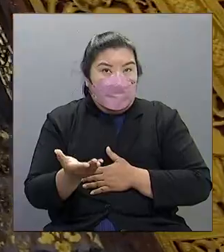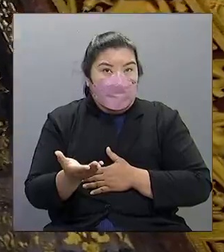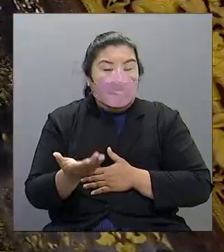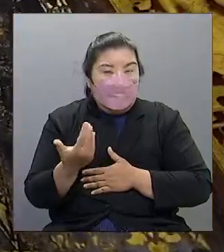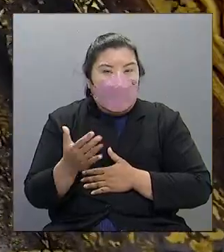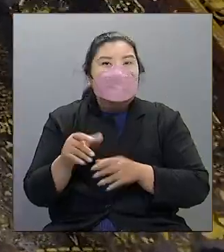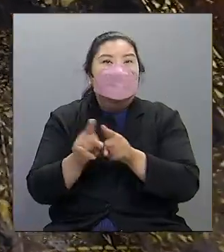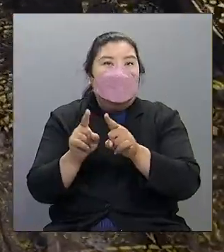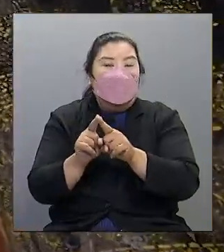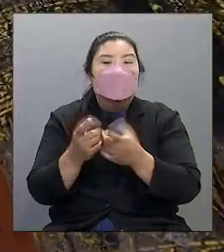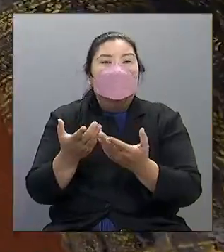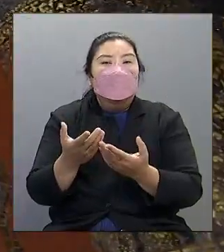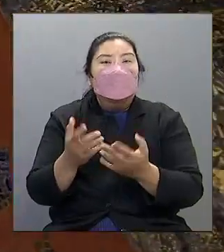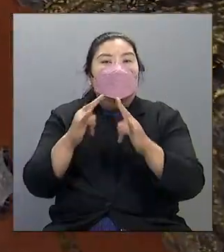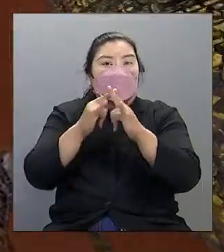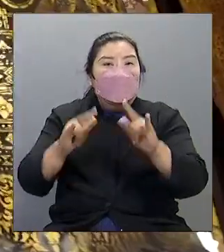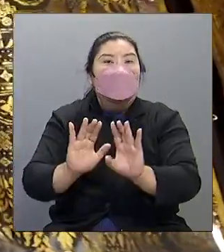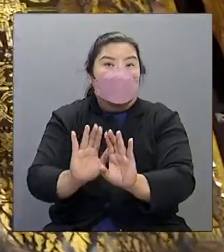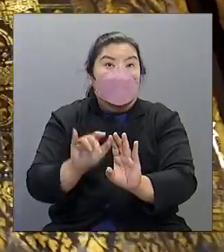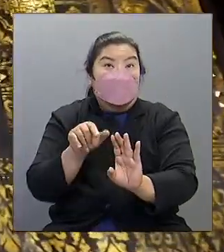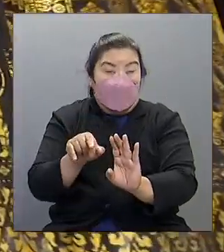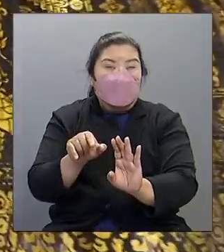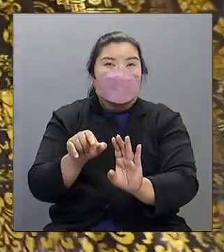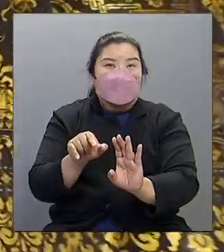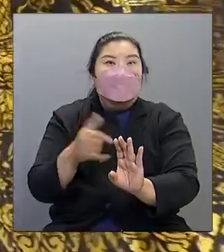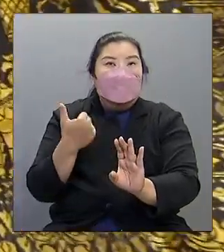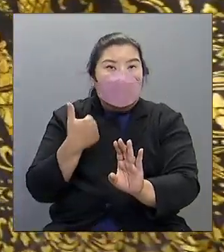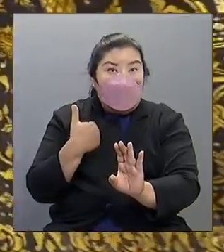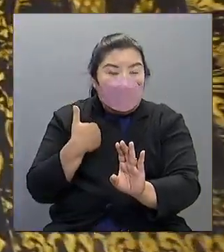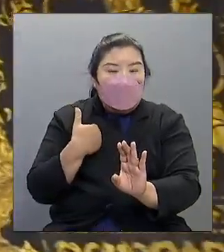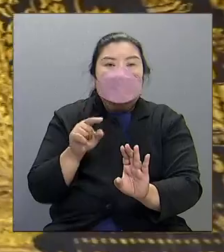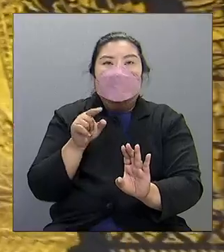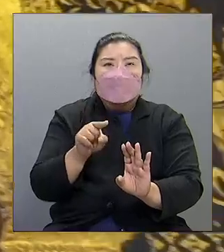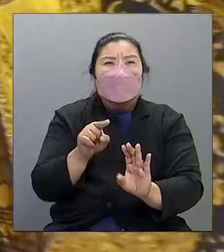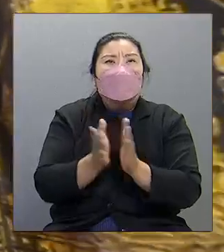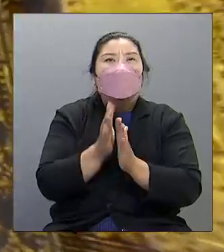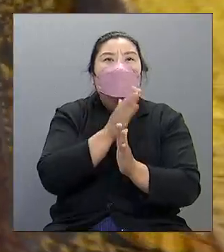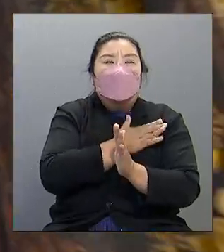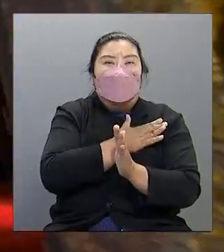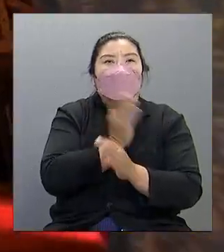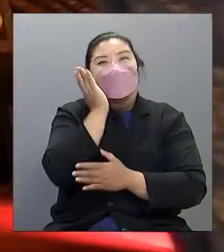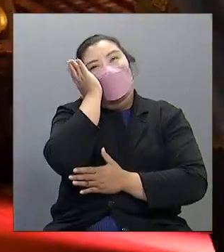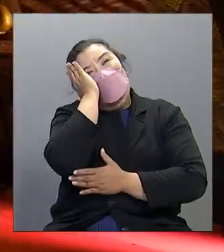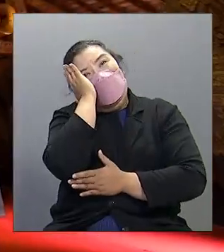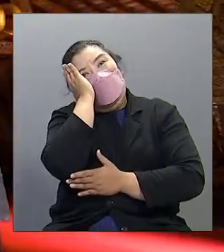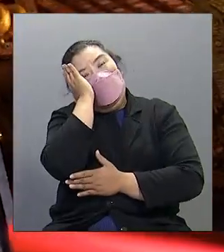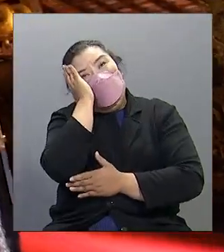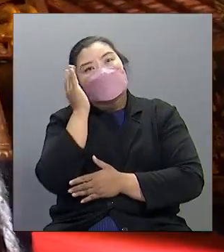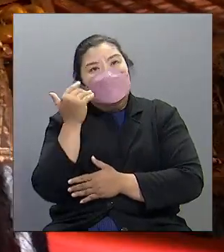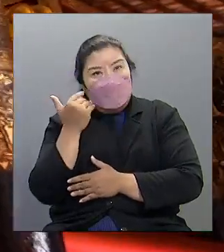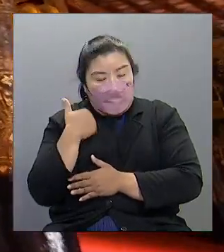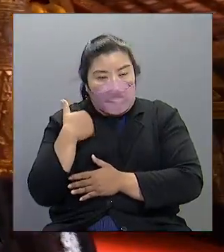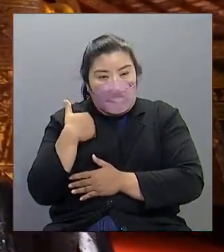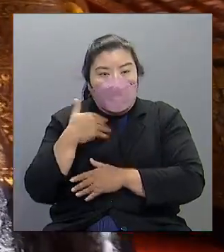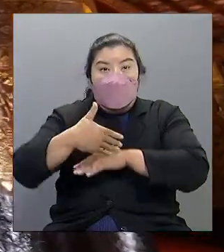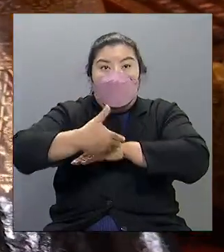ที่ประดษฐาน อย่ที่บอกกันไปนอกจหอพระม่านแล้ว ยัมีหอพระพุทธสายญาตขนางด้านนอก ทาพื้น เป็นสี